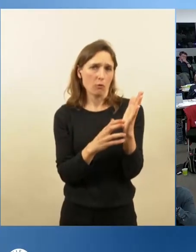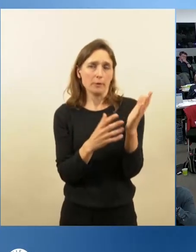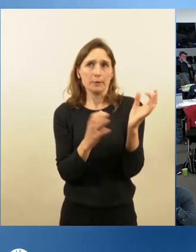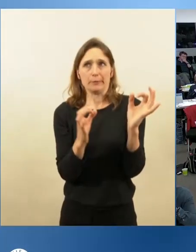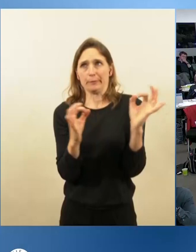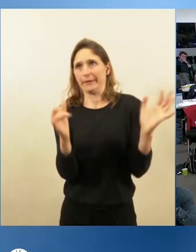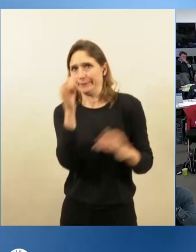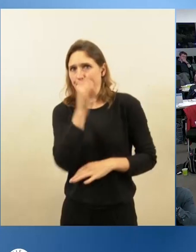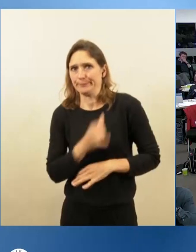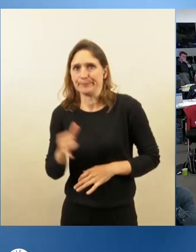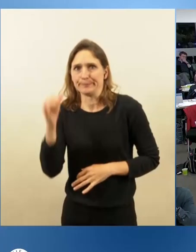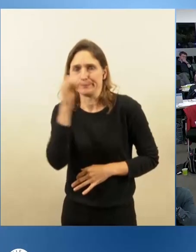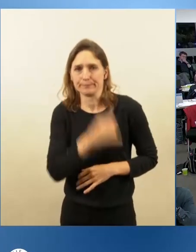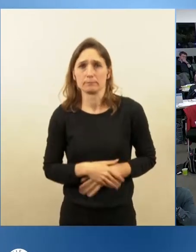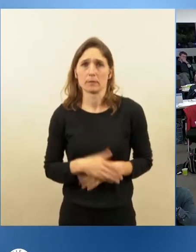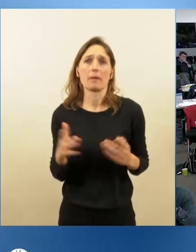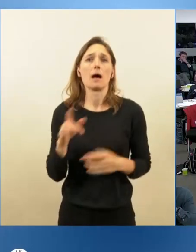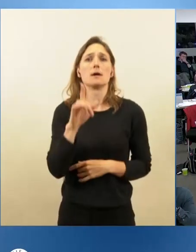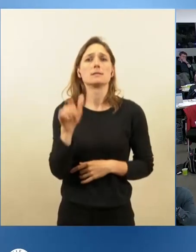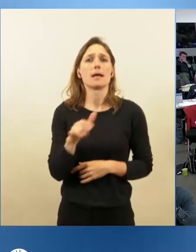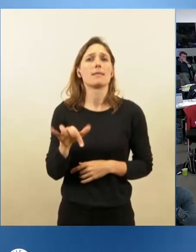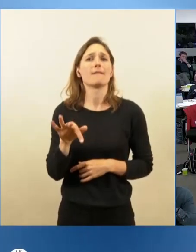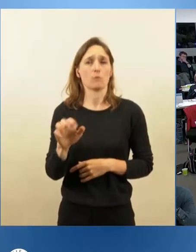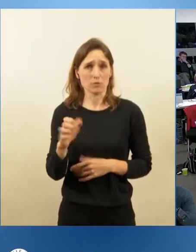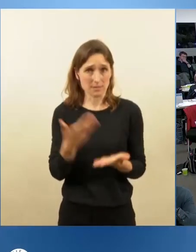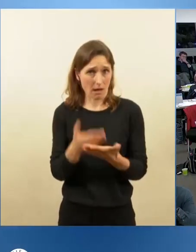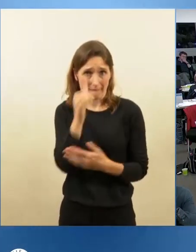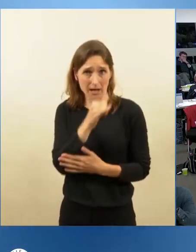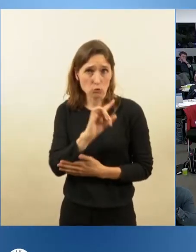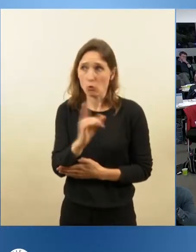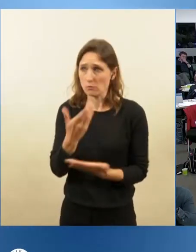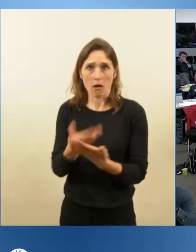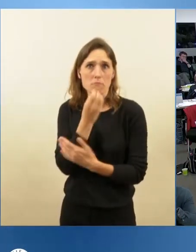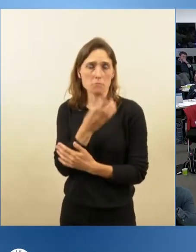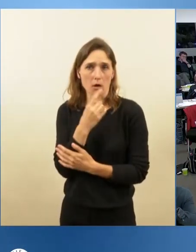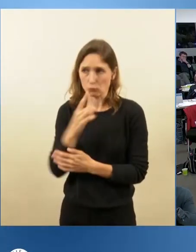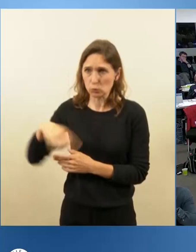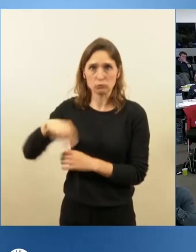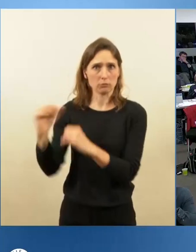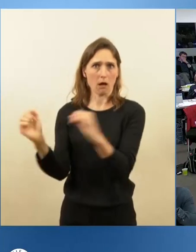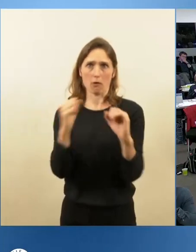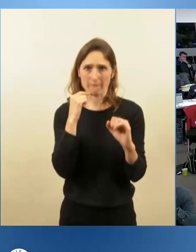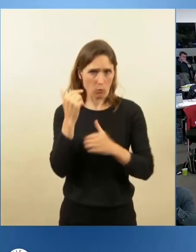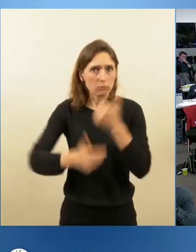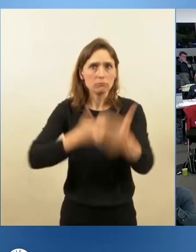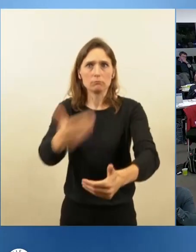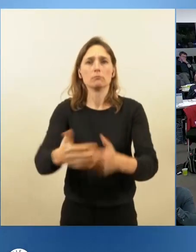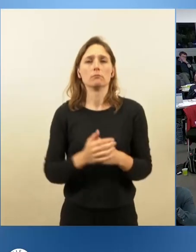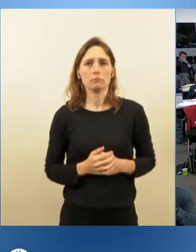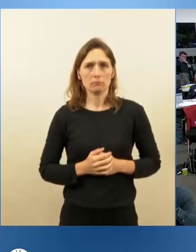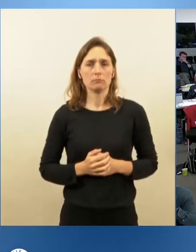mais c'est pas la ZFE qu'elle a force c'est très bien je pense qu'on est tous d'accord qu'il faut continuer et accentuer